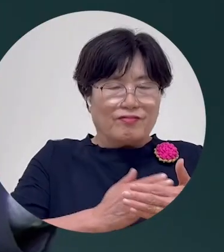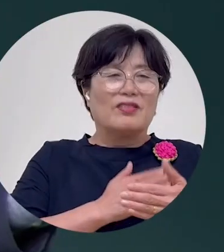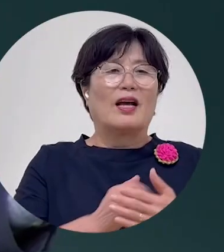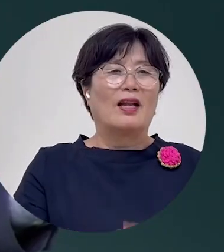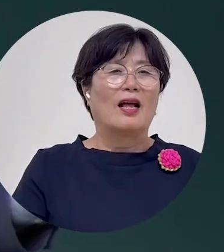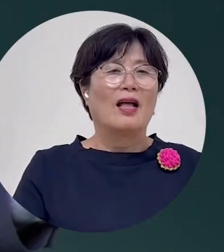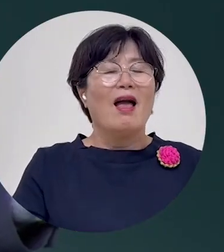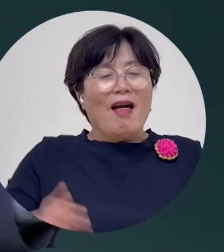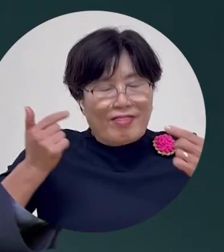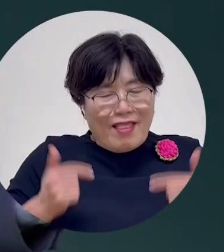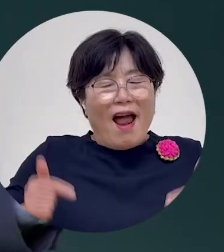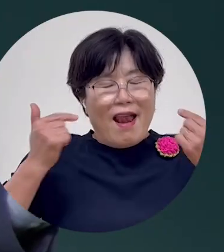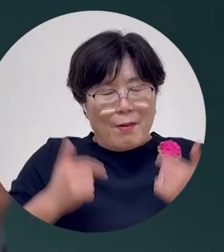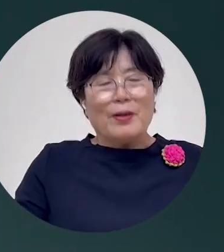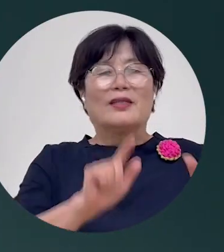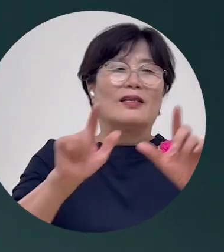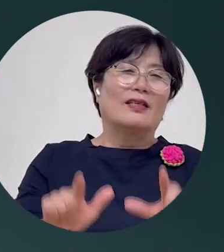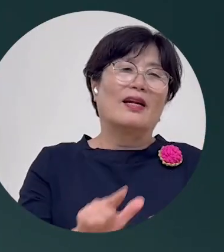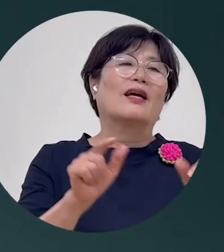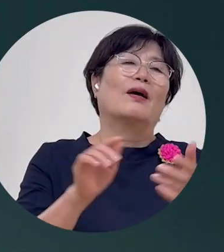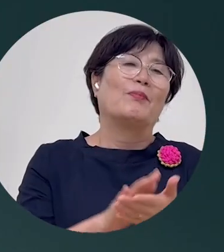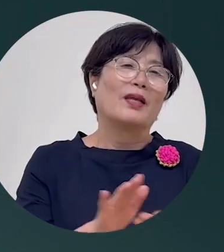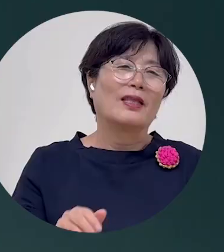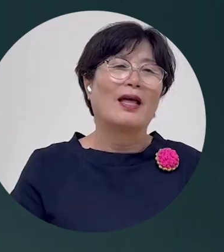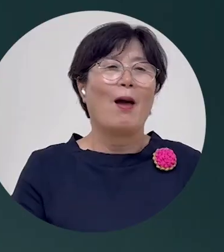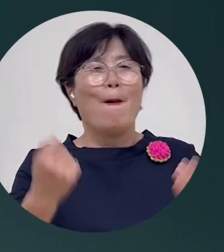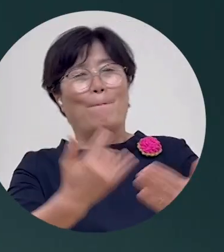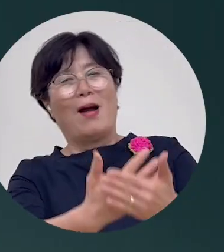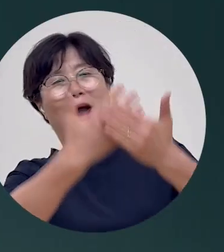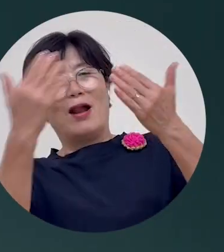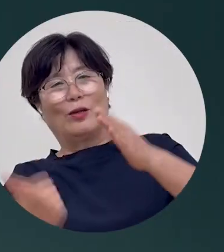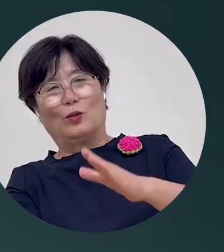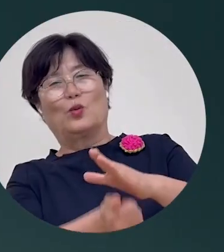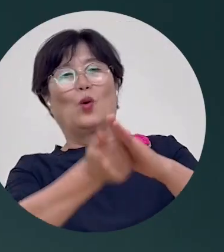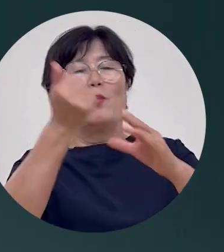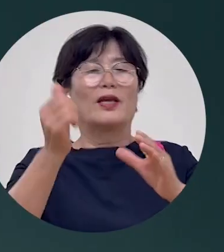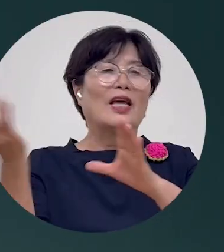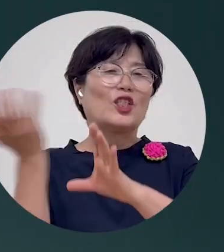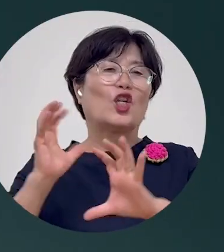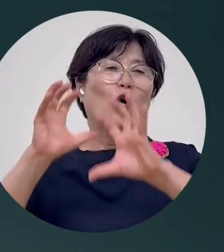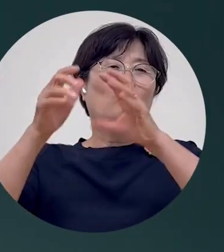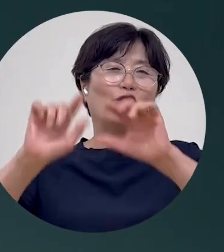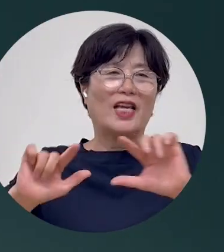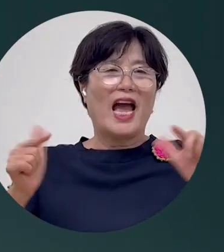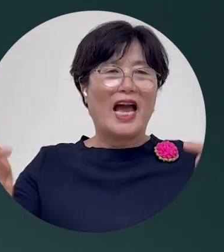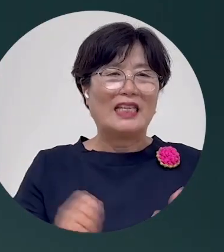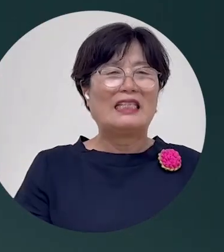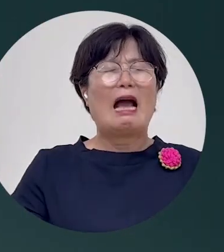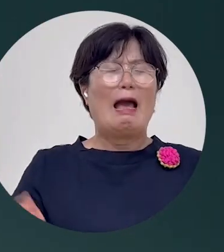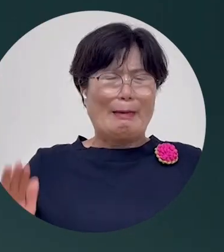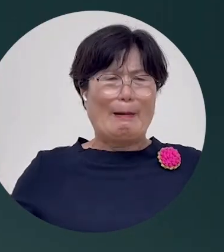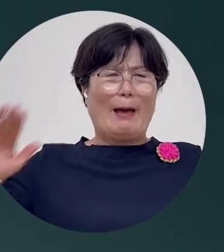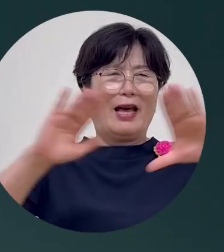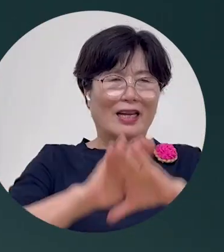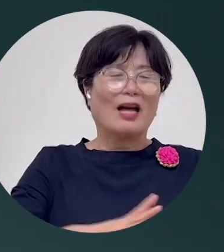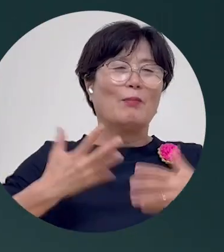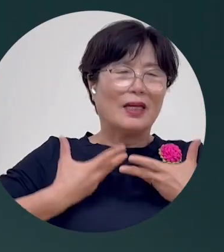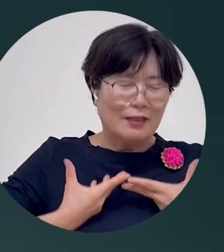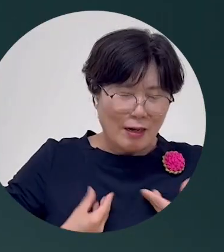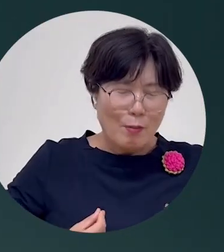그렇게 살아갑니다. 밝은 소망의 천국이 아니라 캄캄한 절망으로 물든 지옥이